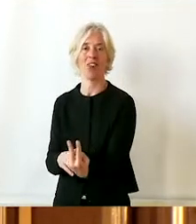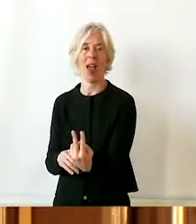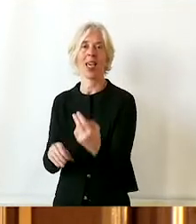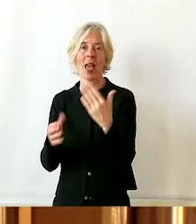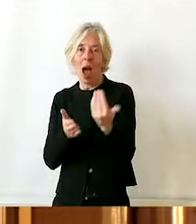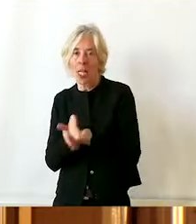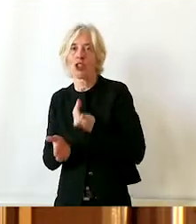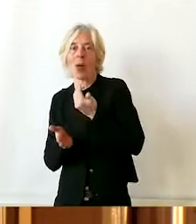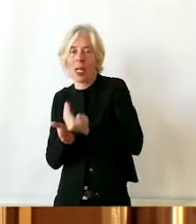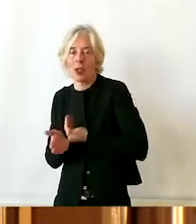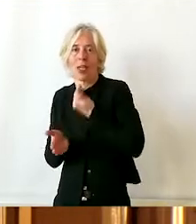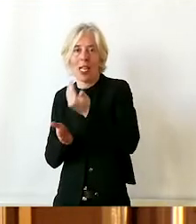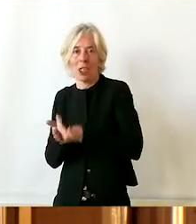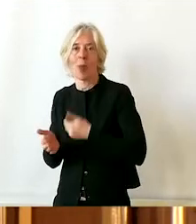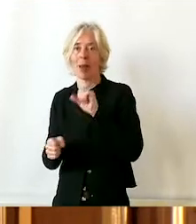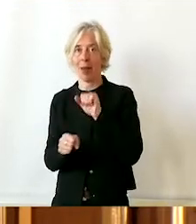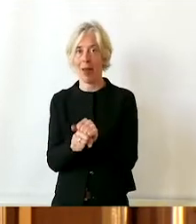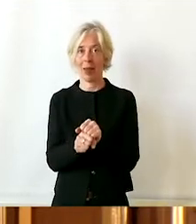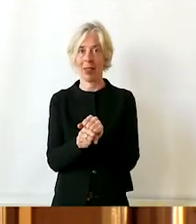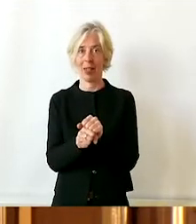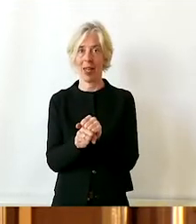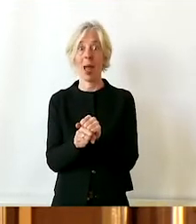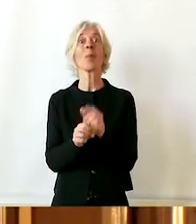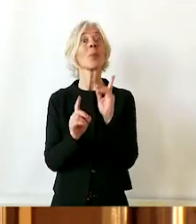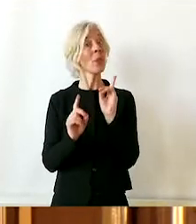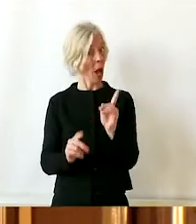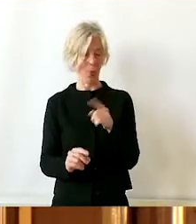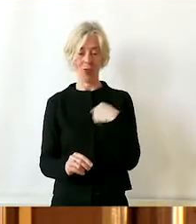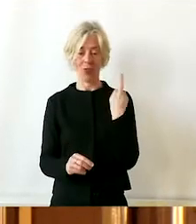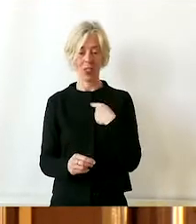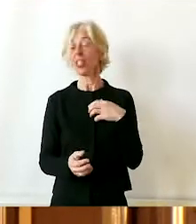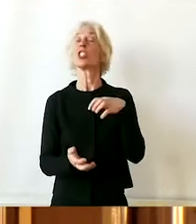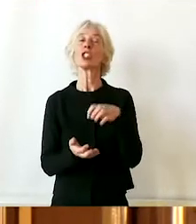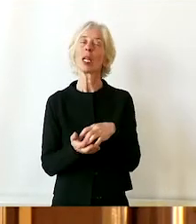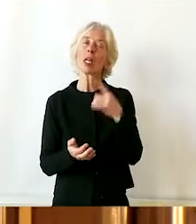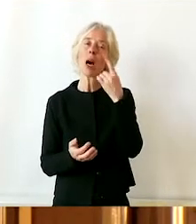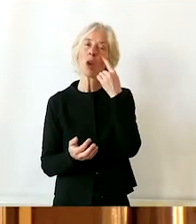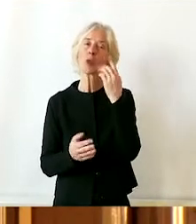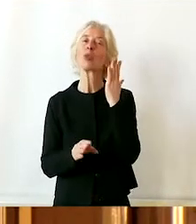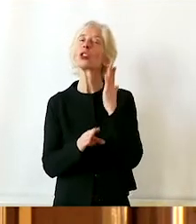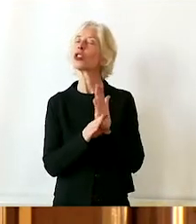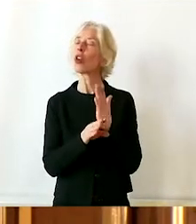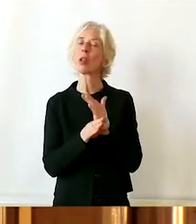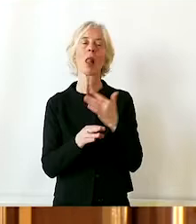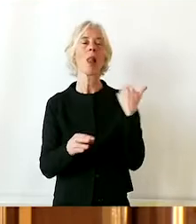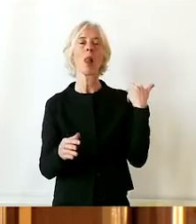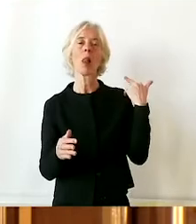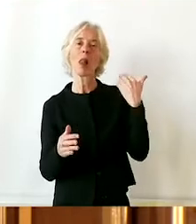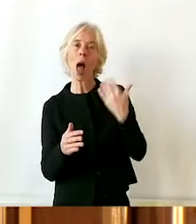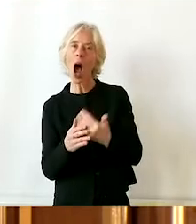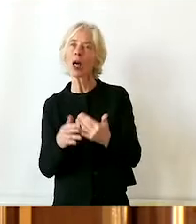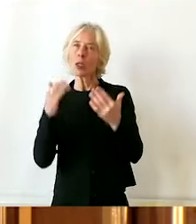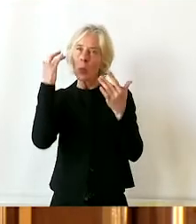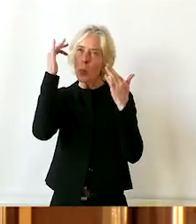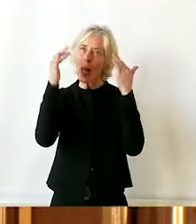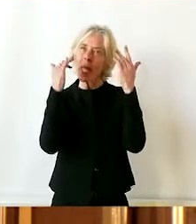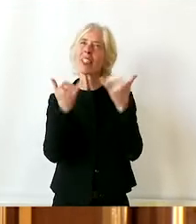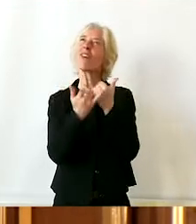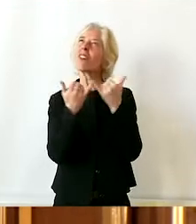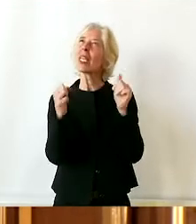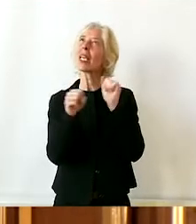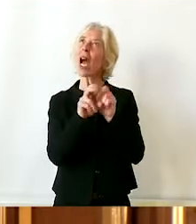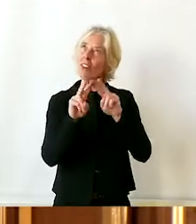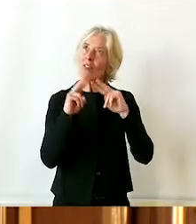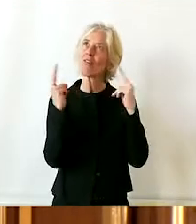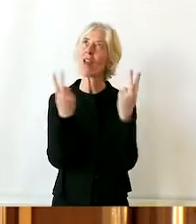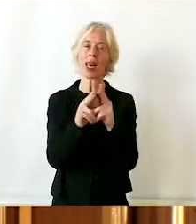weil wir als innovativer Produktionsstandort uns schon immer Gedanken darüber gemacht haben, wie wir die Welt besser machen können. Und